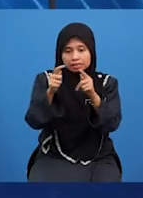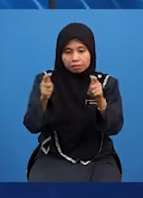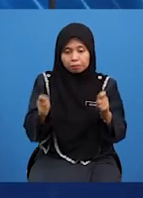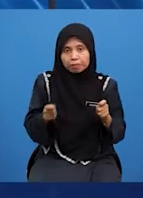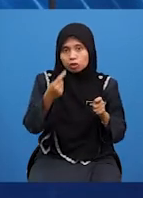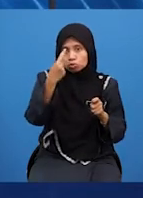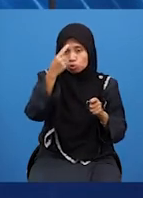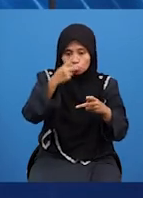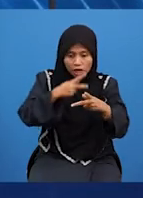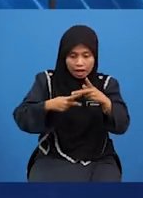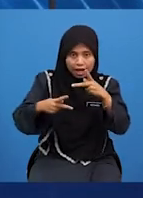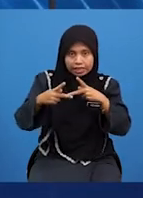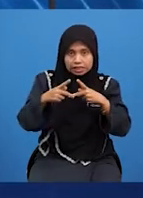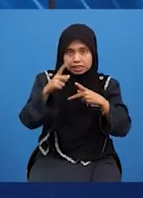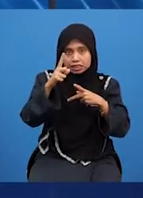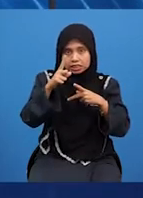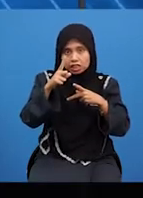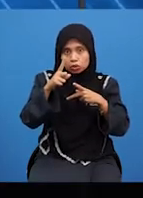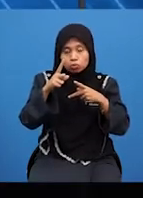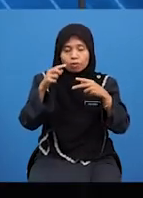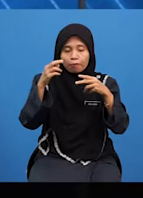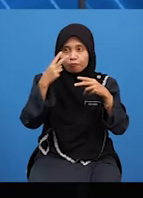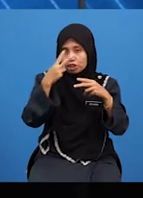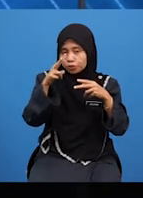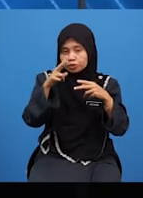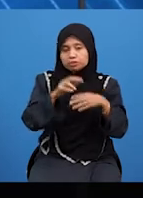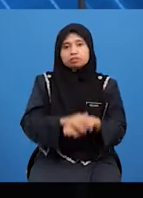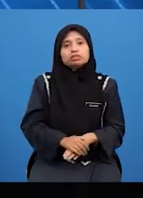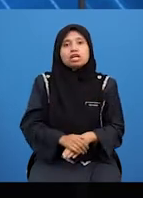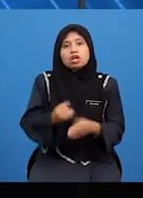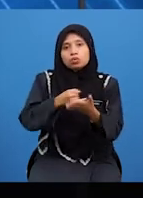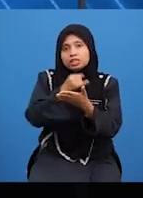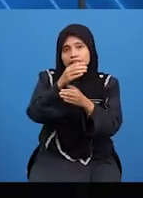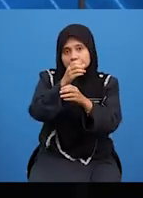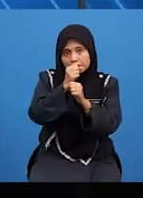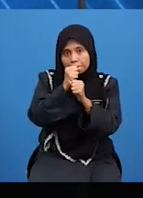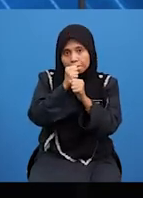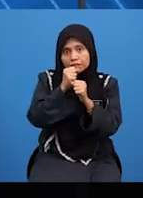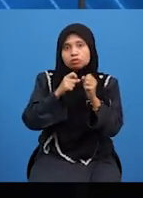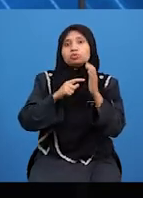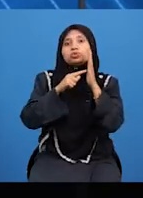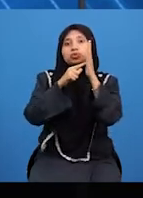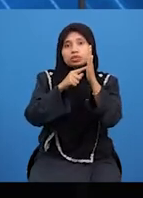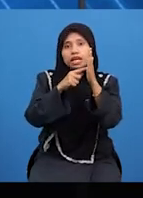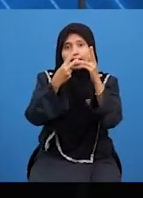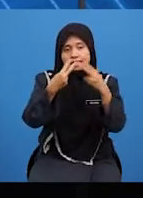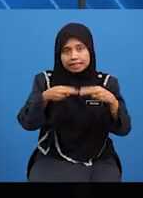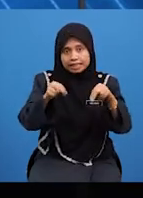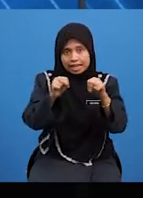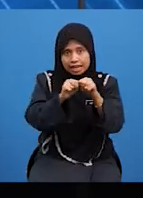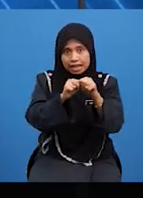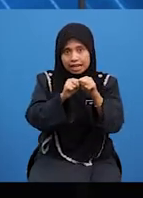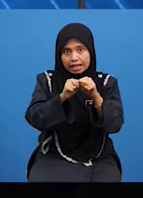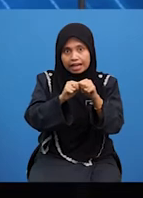untuk mengkaji sesuatu secara visual. Baik, lukisan ini sebenarnya dapat menampilkan nilai estetik serta